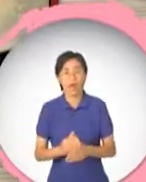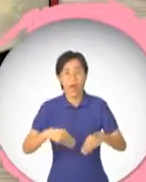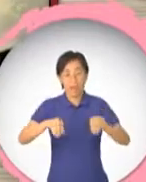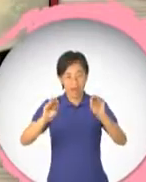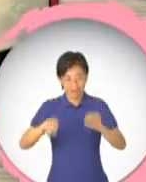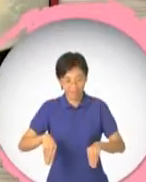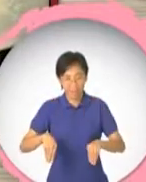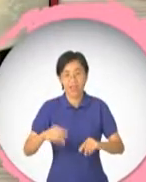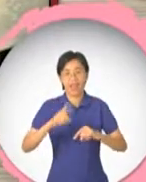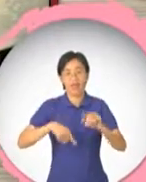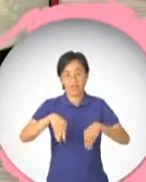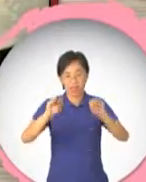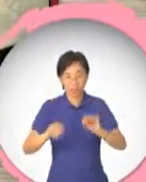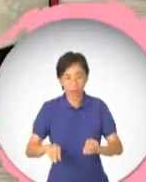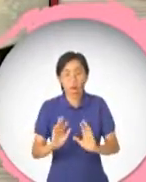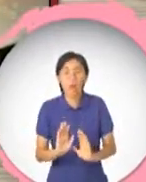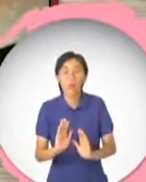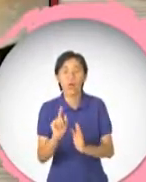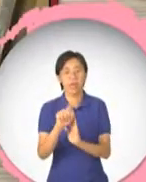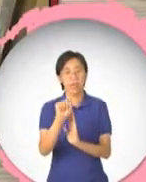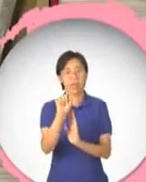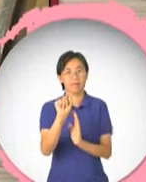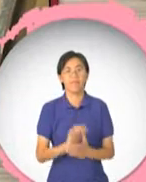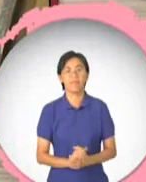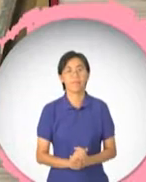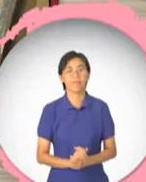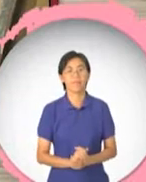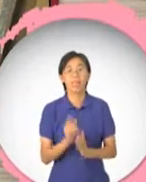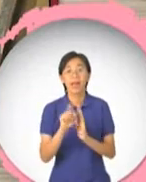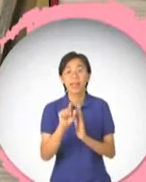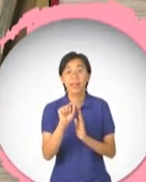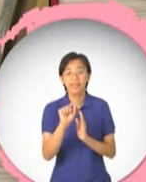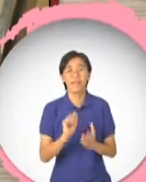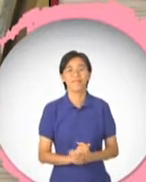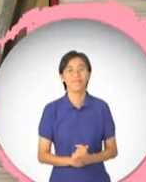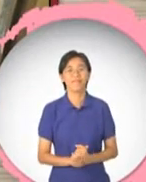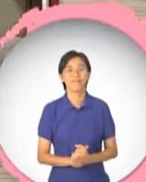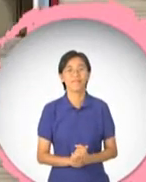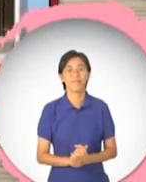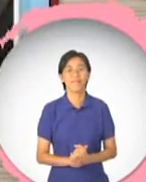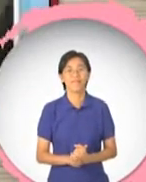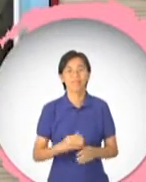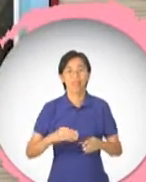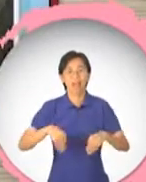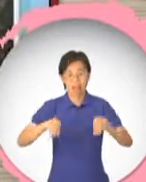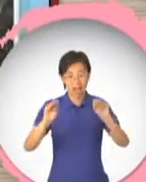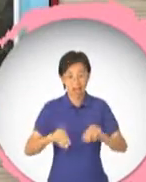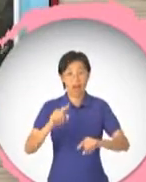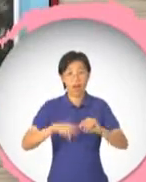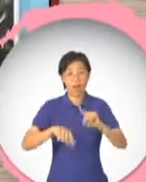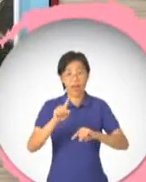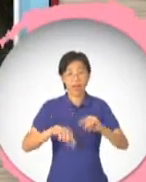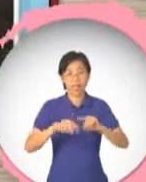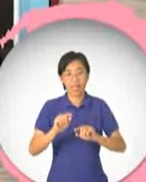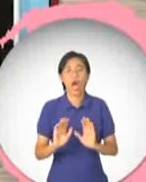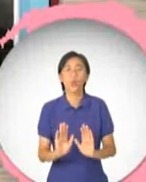จะพักไว้ประมาณ20นาที 20นาทีนะครับถ้างั้นตอนนี้เราเอาไปคลุมพลาสติกอันนี้นะคะ ค่ะแล้วก็พักไว้ค ่